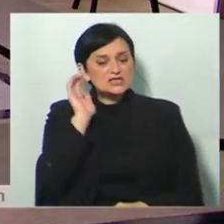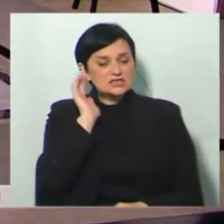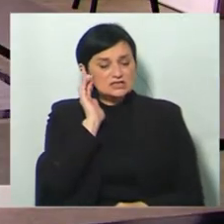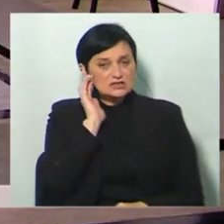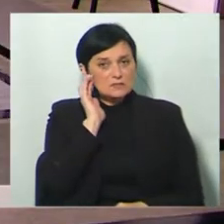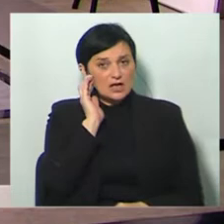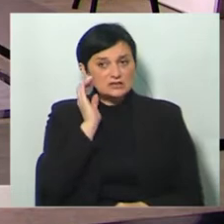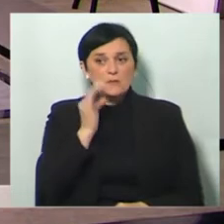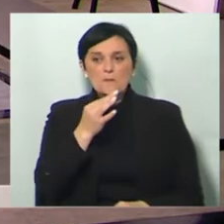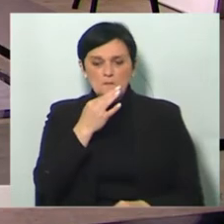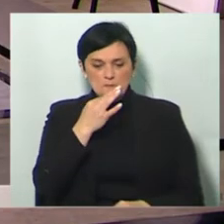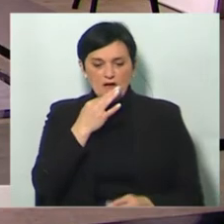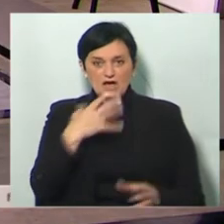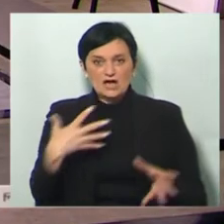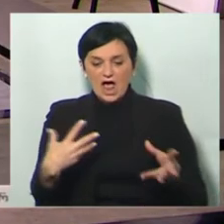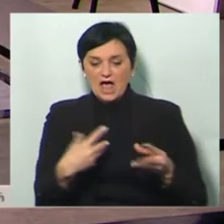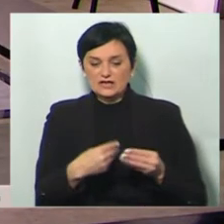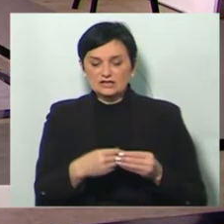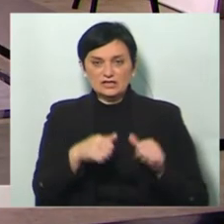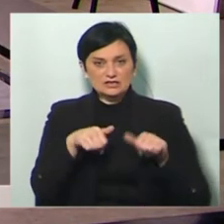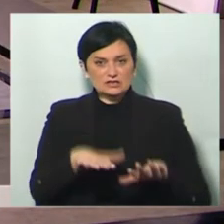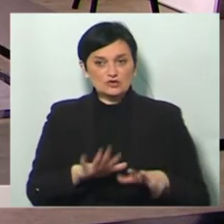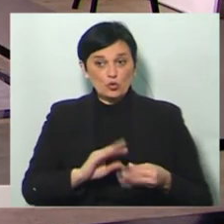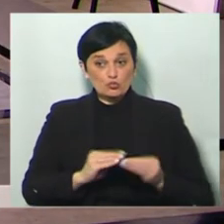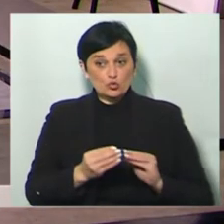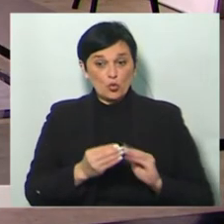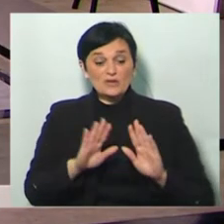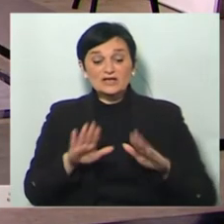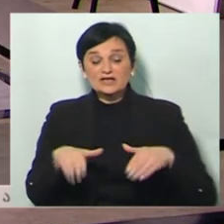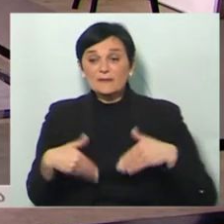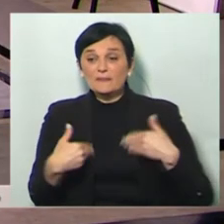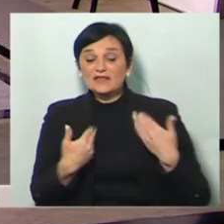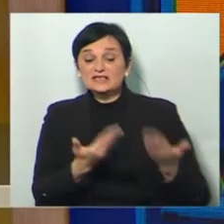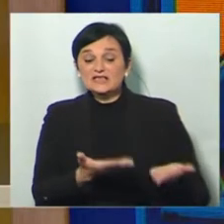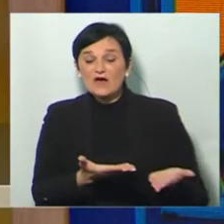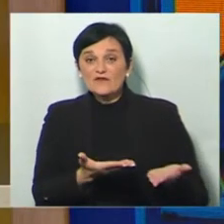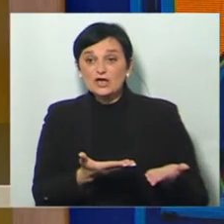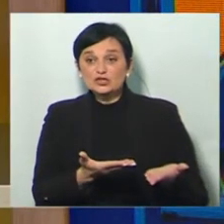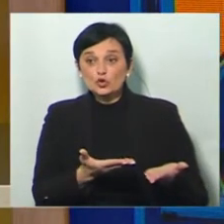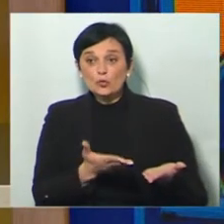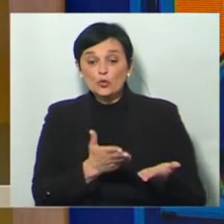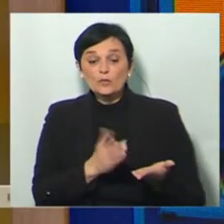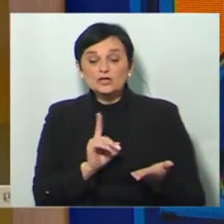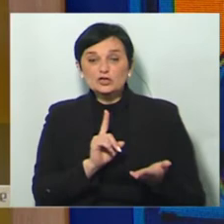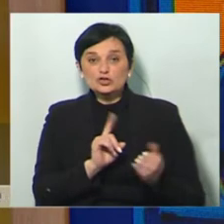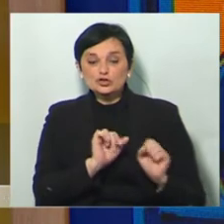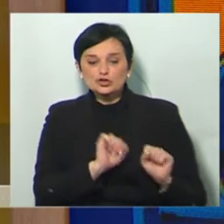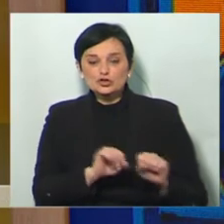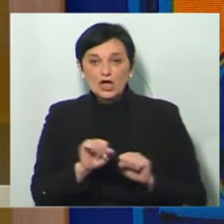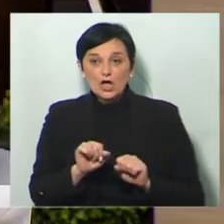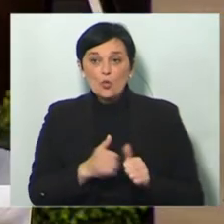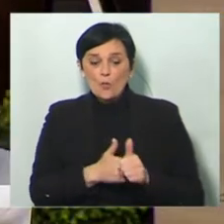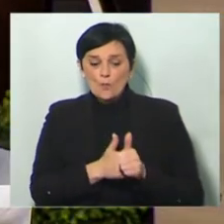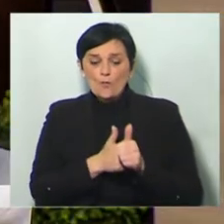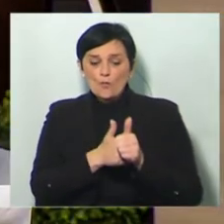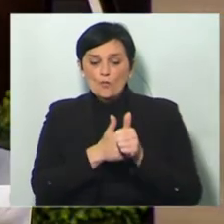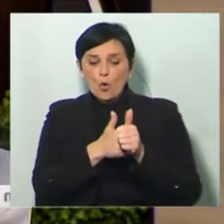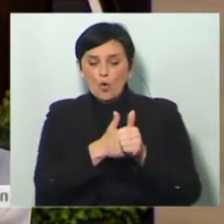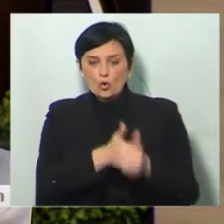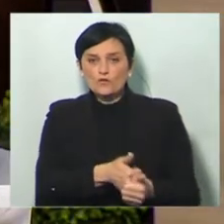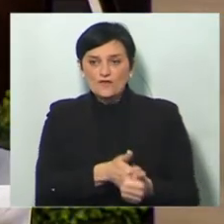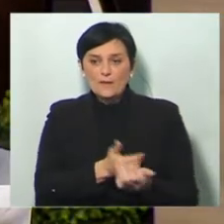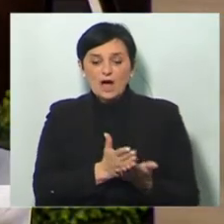გისმენს და მე უკვე ერთად წყვეტთ ამ პრობლემას. გთავაზობს ამოცანის გადაჭრის შესაძლებლობა. მოყვება